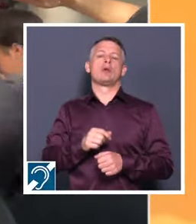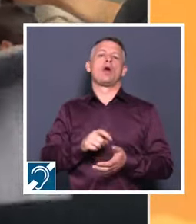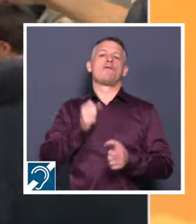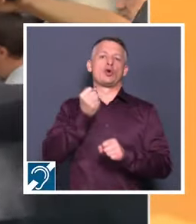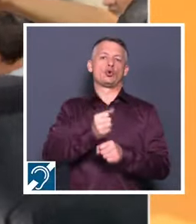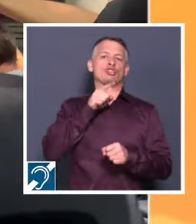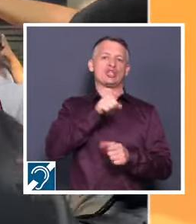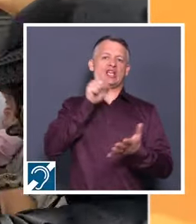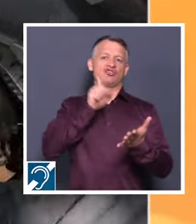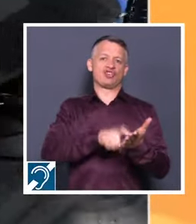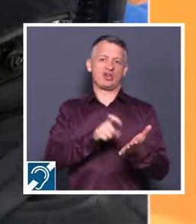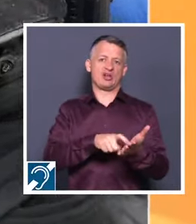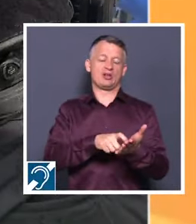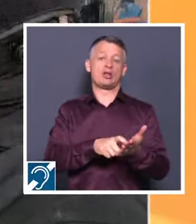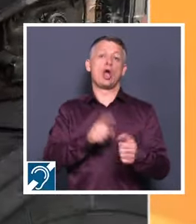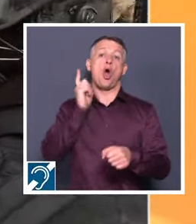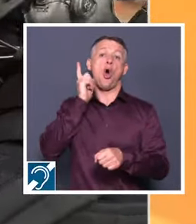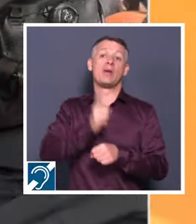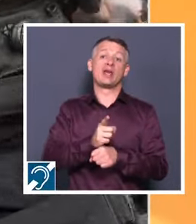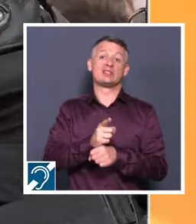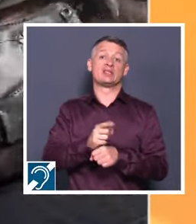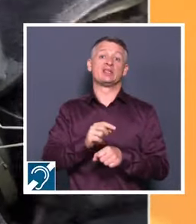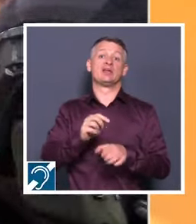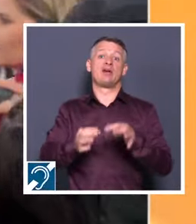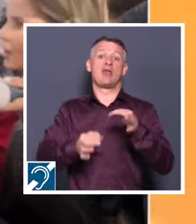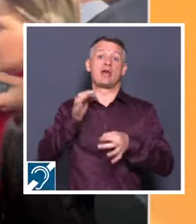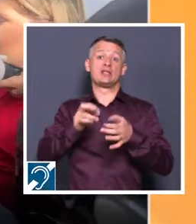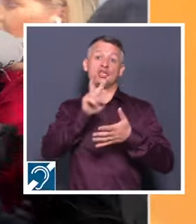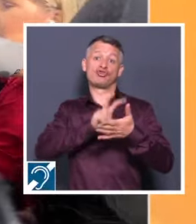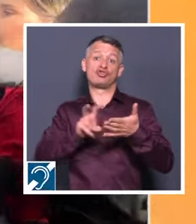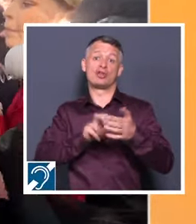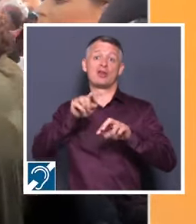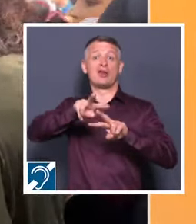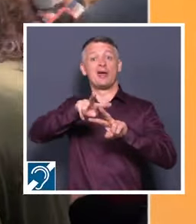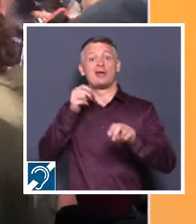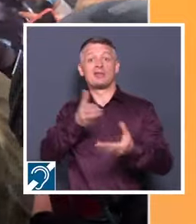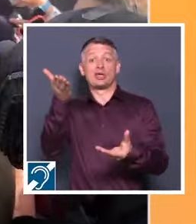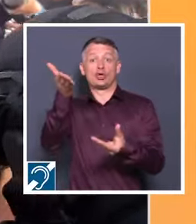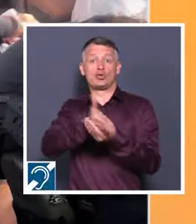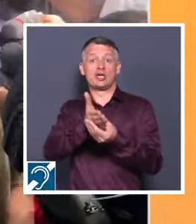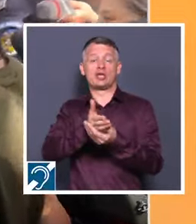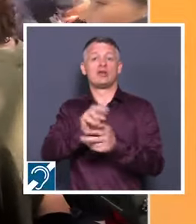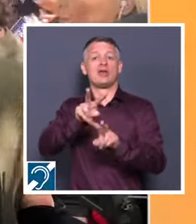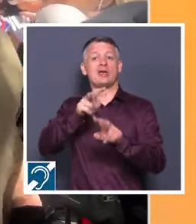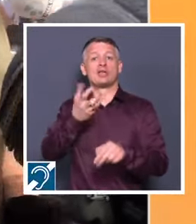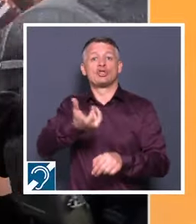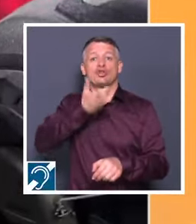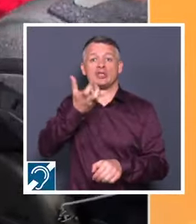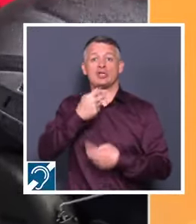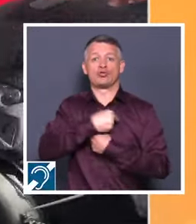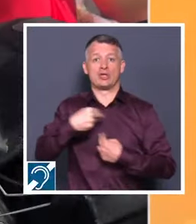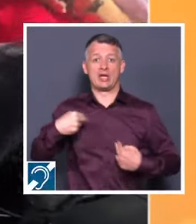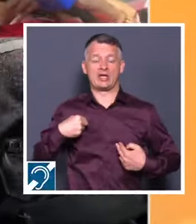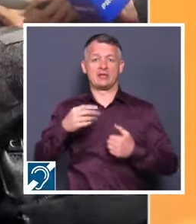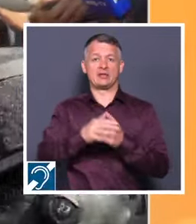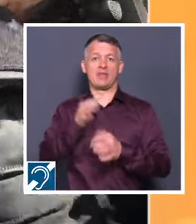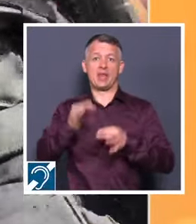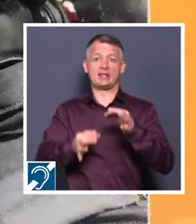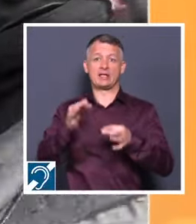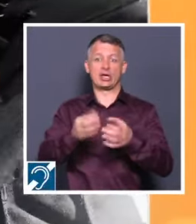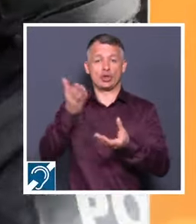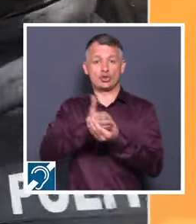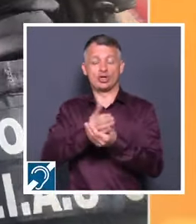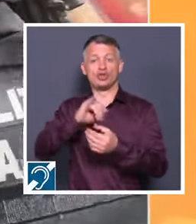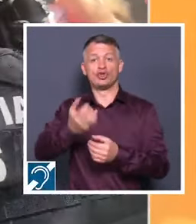această sesizare respectarea obligației de studiere a dosarelor înaintea ședinței de judecată, maniera de gestionare a dosarelor și